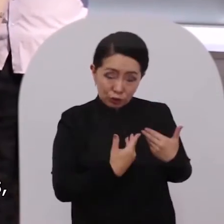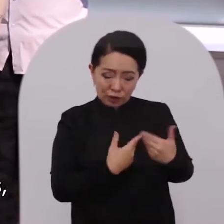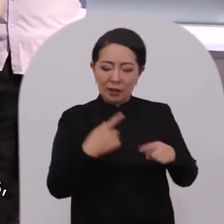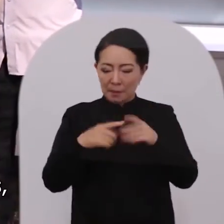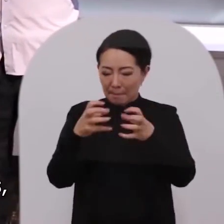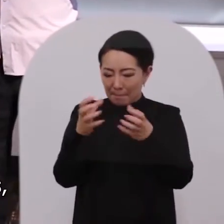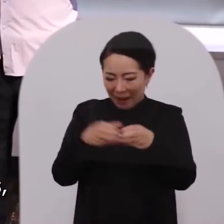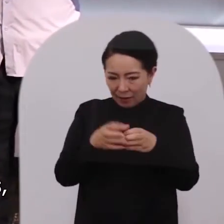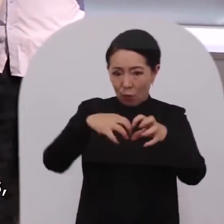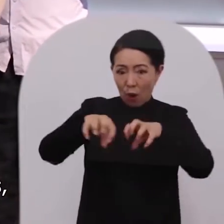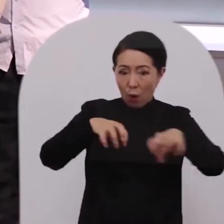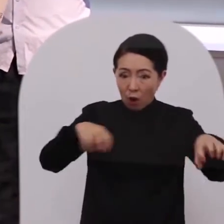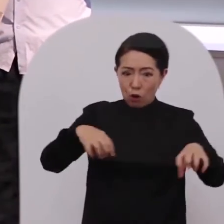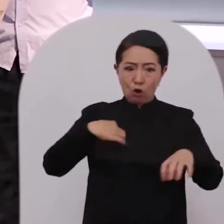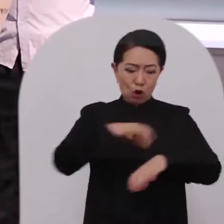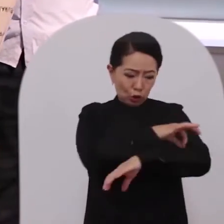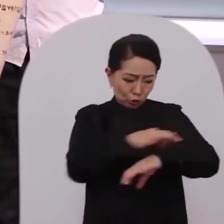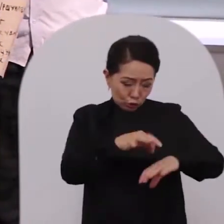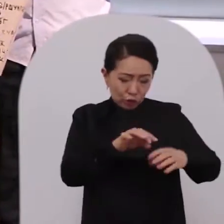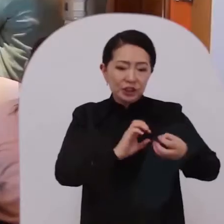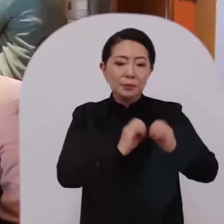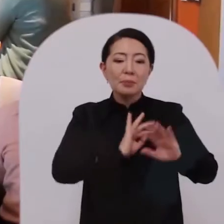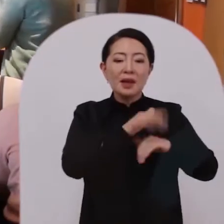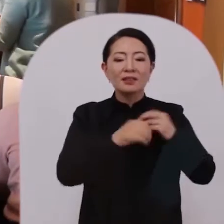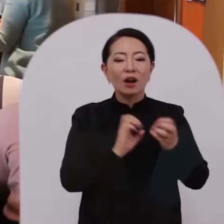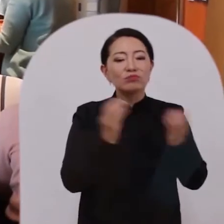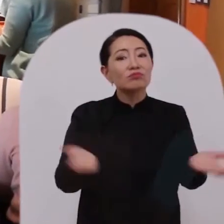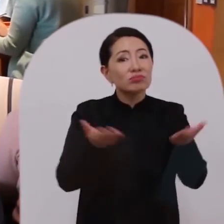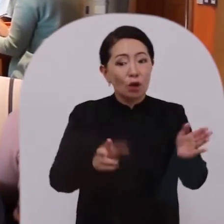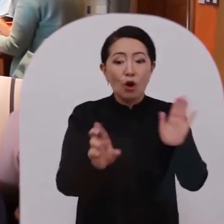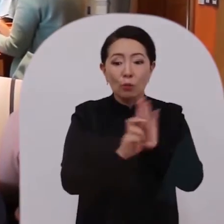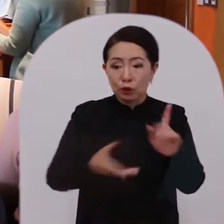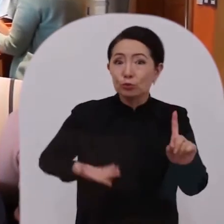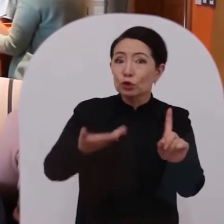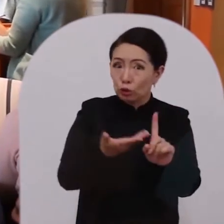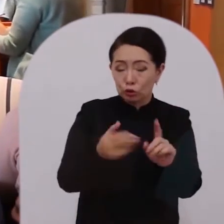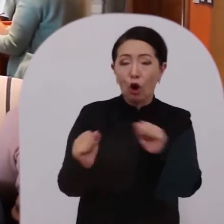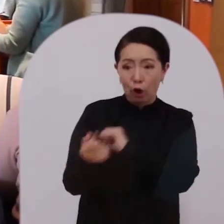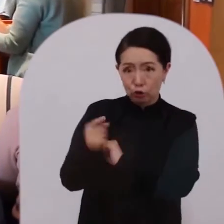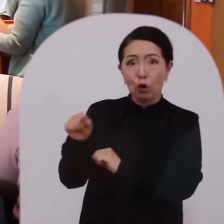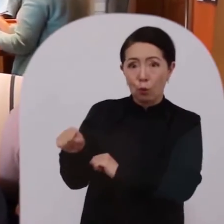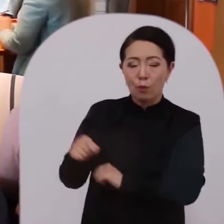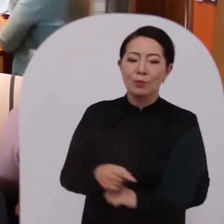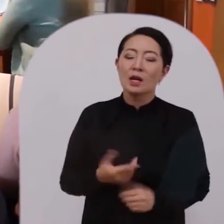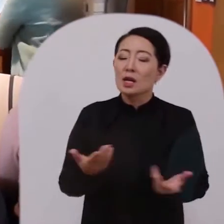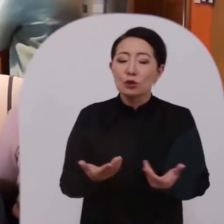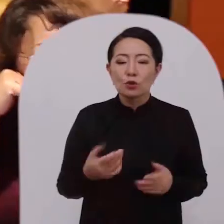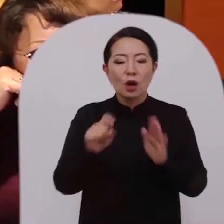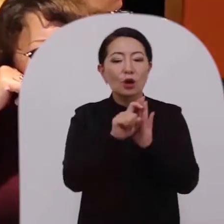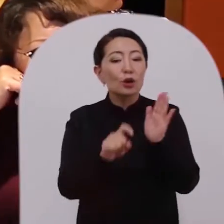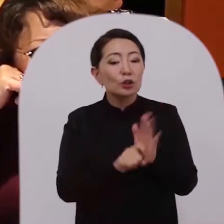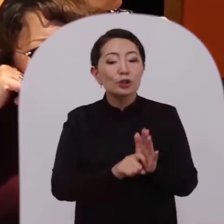бас тодорхой багт хуваагдаад тодорхой төслийг өөрсдөө бид аж хэрэгжүүлэх боломжийг олгож байгаа бас энэ хөтөлбөр бол онцлог байсан. За нэг ялангуяа энэ